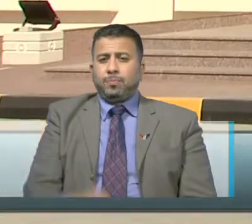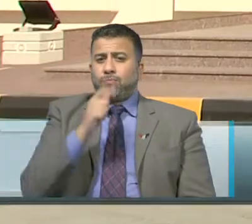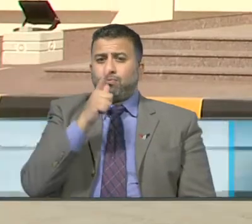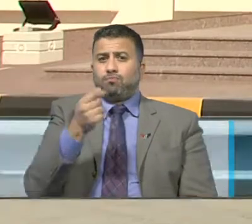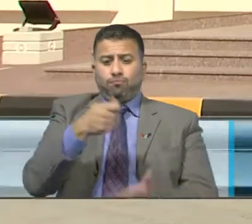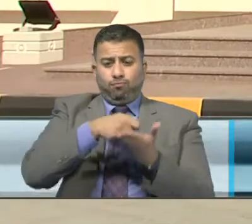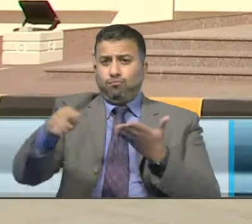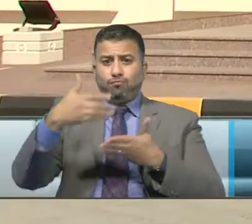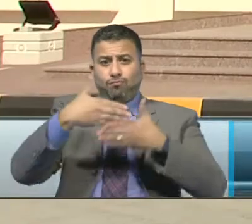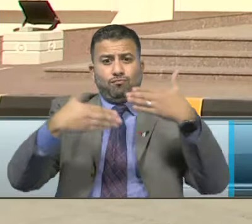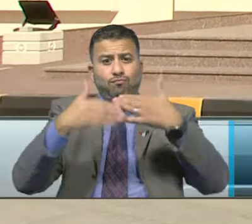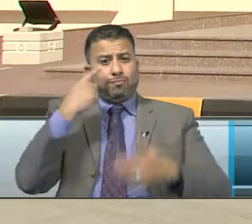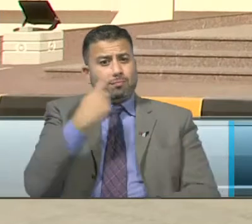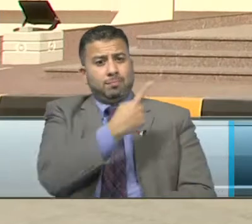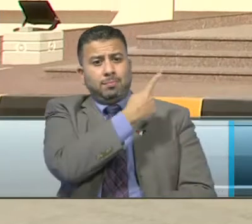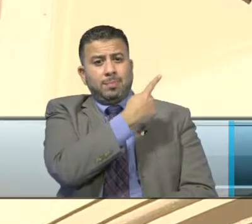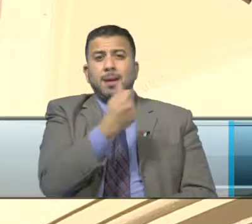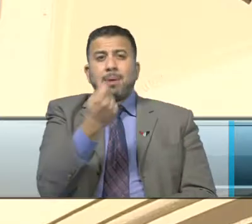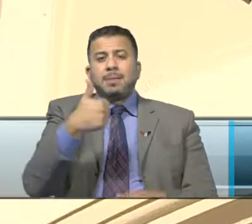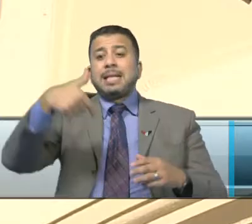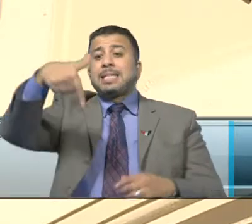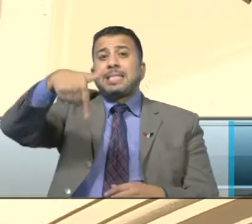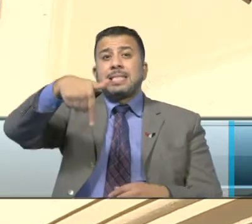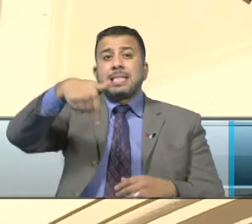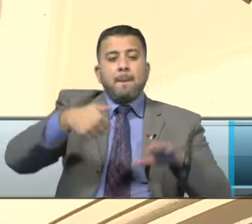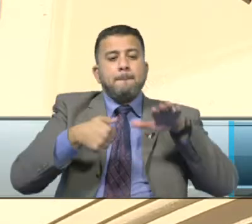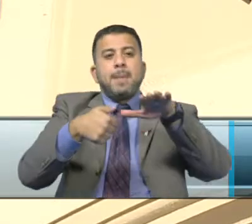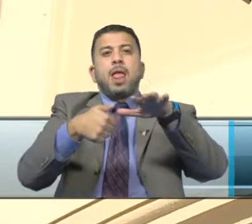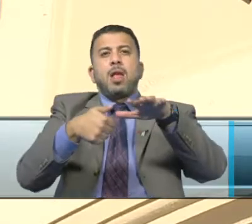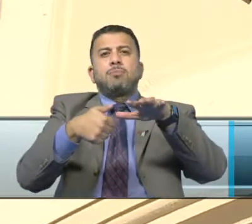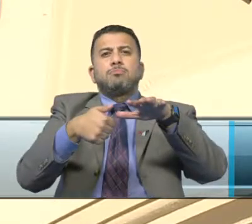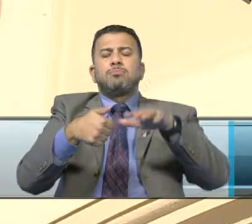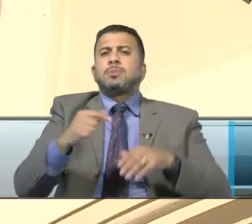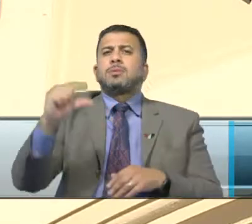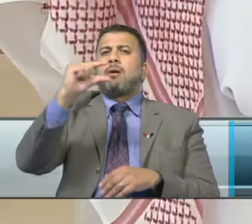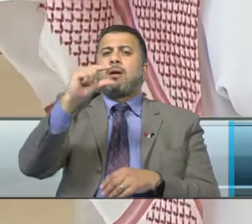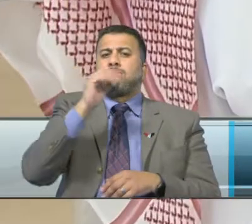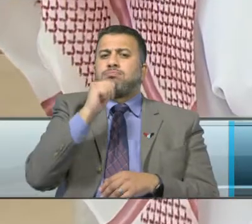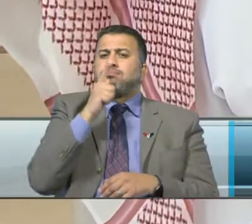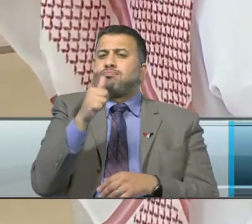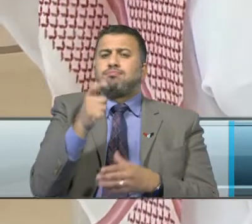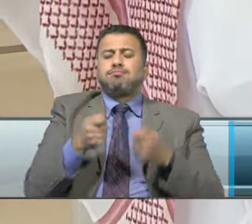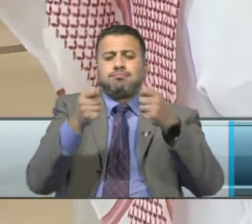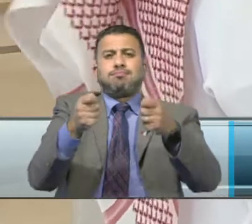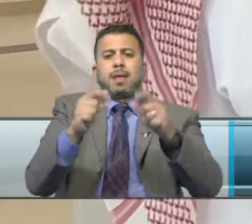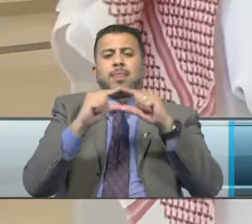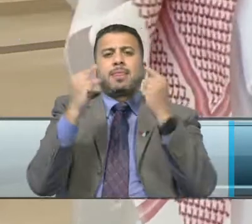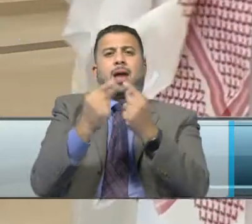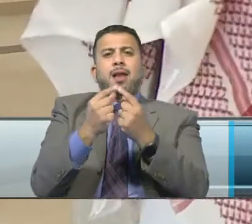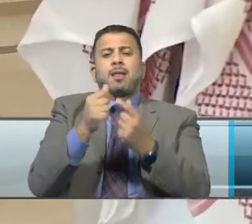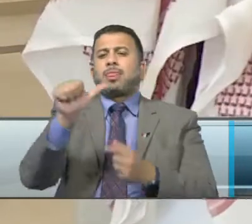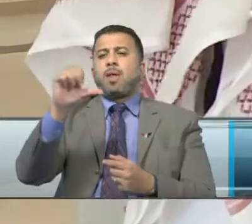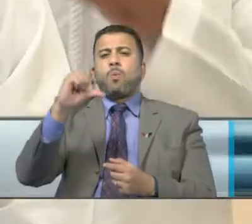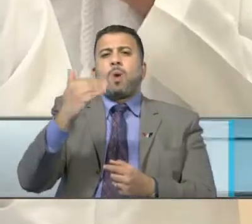بتكلفة بلغت 6 ملايين درهم، تم إنشاء مجلس ضاحية سهيلة بمدينة كلباء وتسليمه لدائرة الشؤون